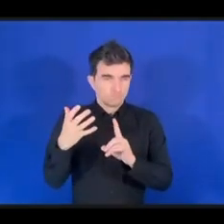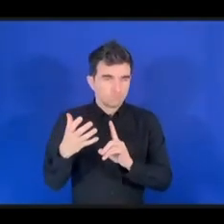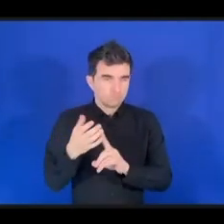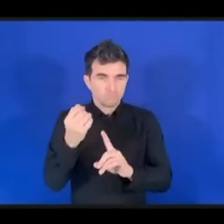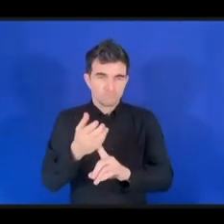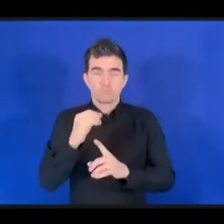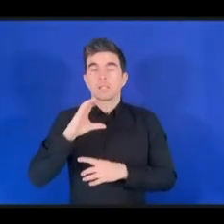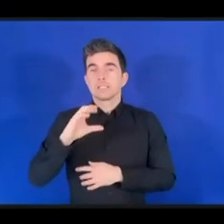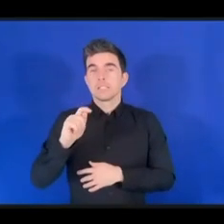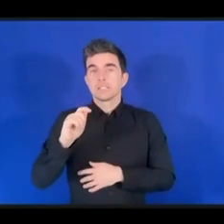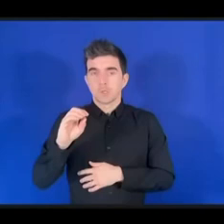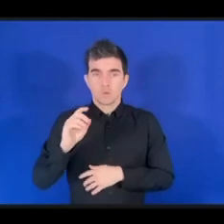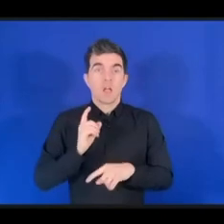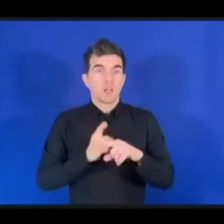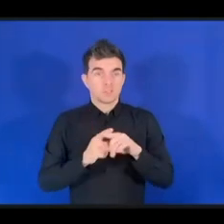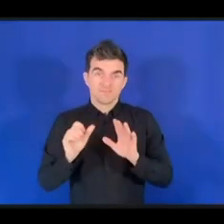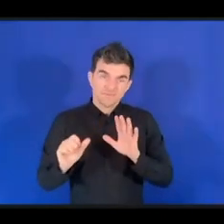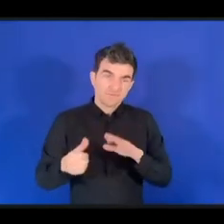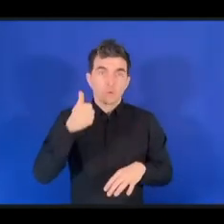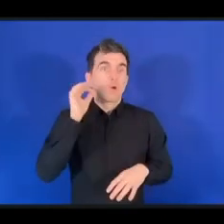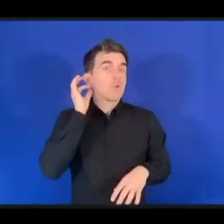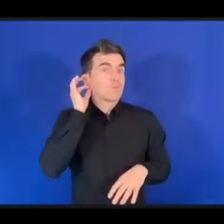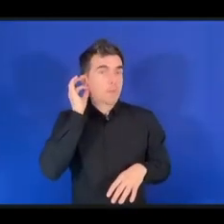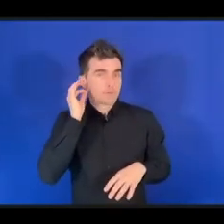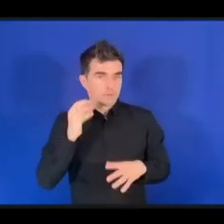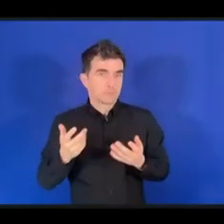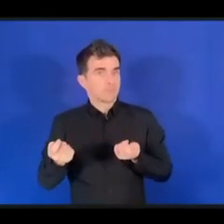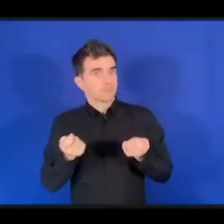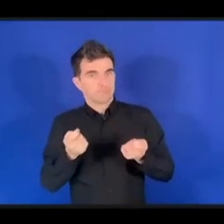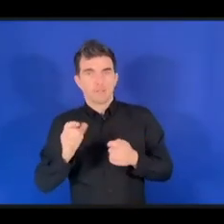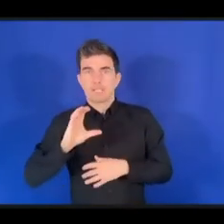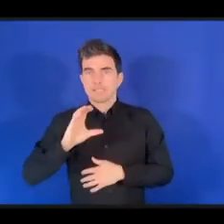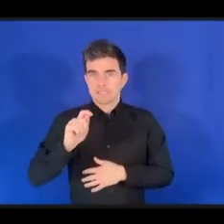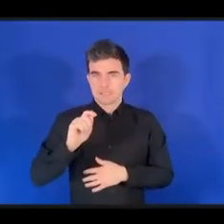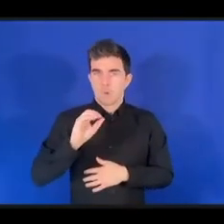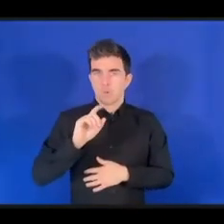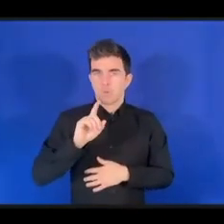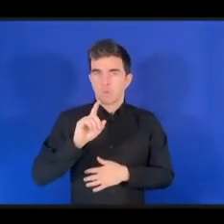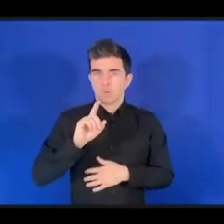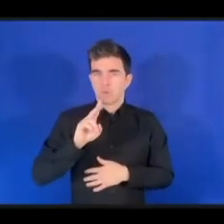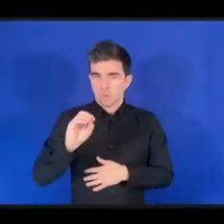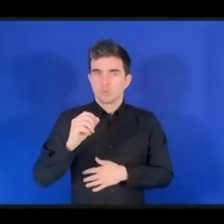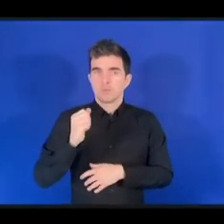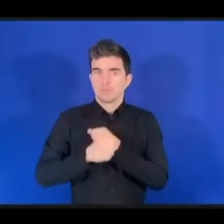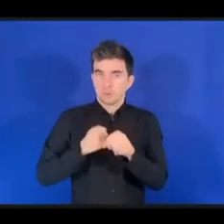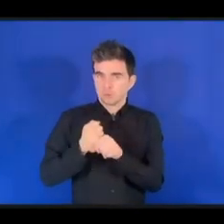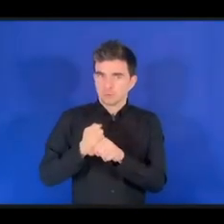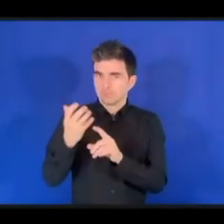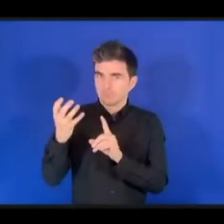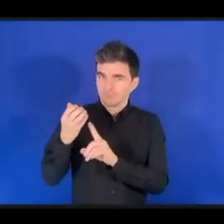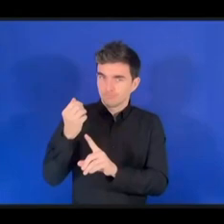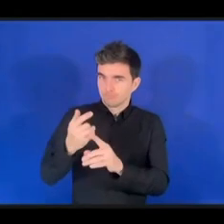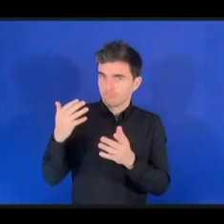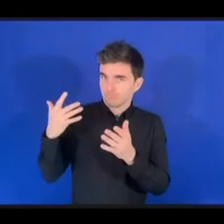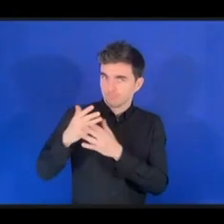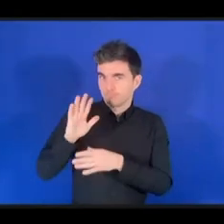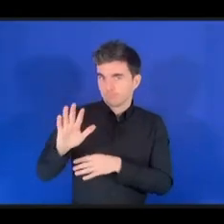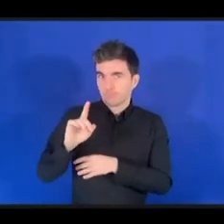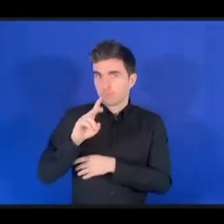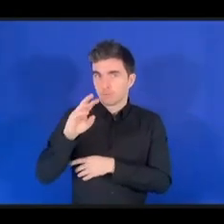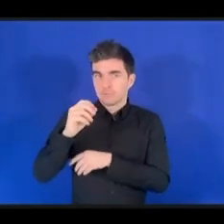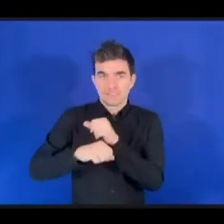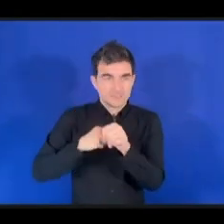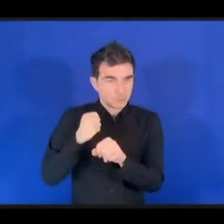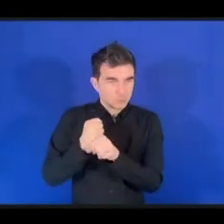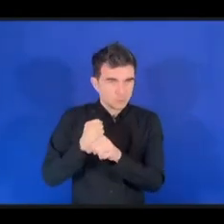100多年的这样的历史上的第一位女性的 CTO， 而且呢，她做了非常重要的工作，